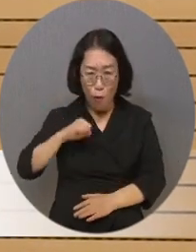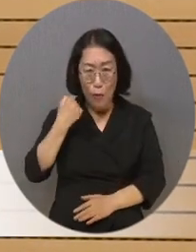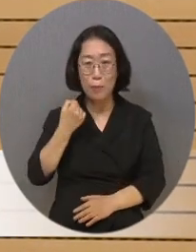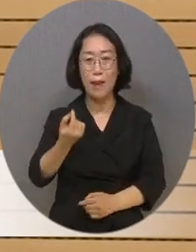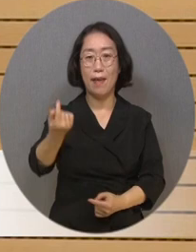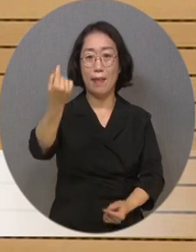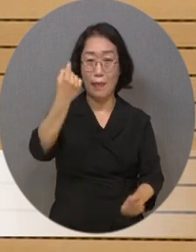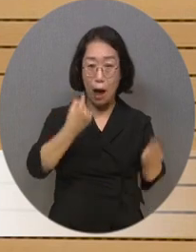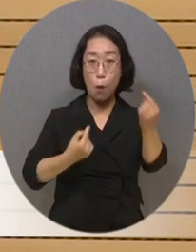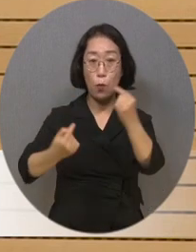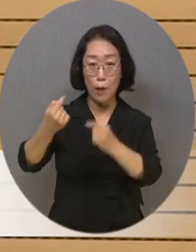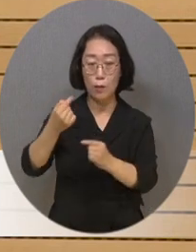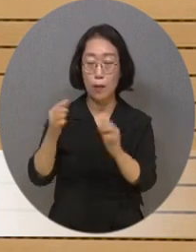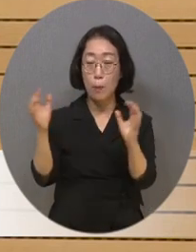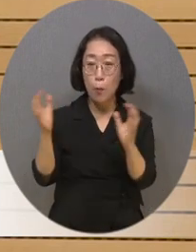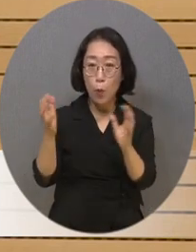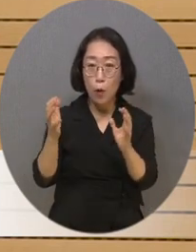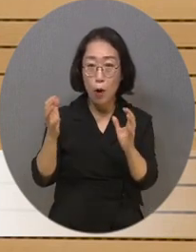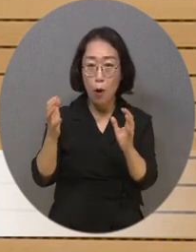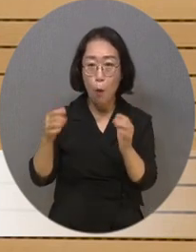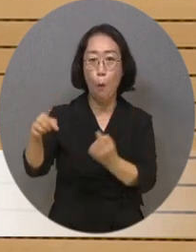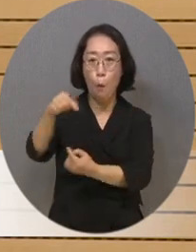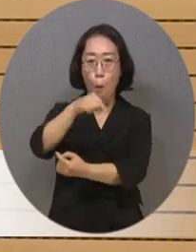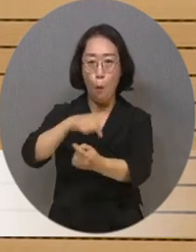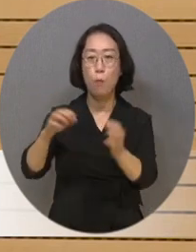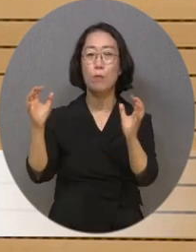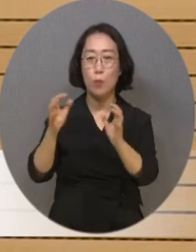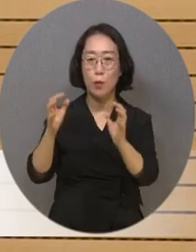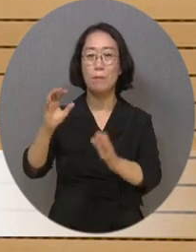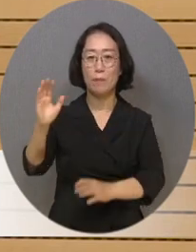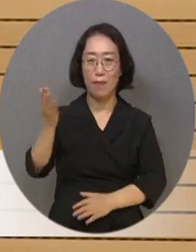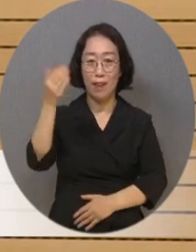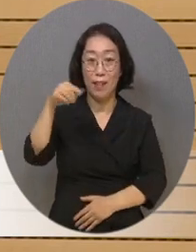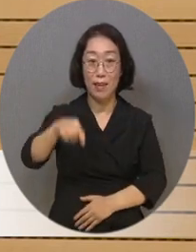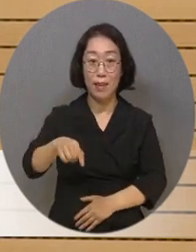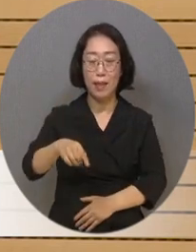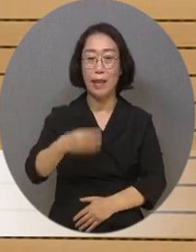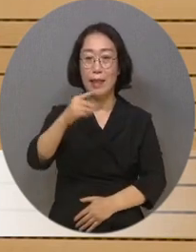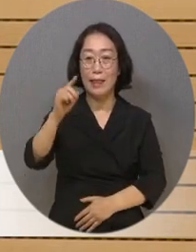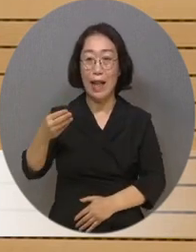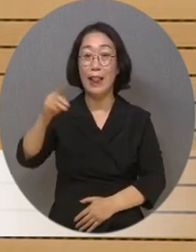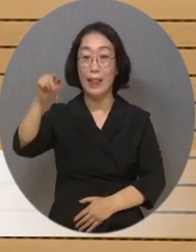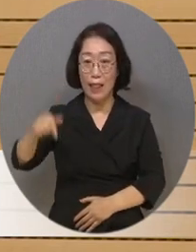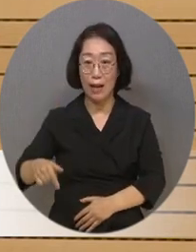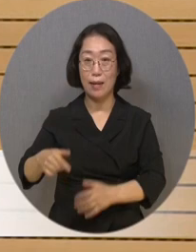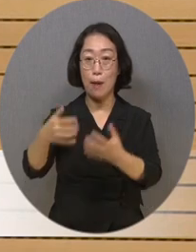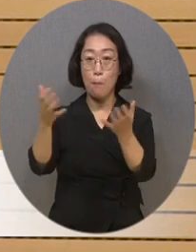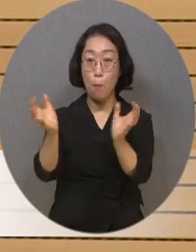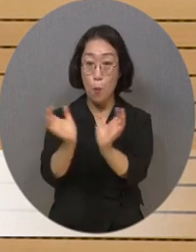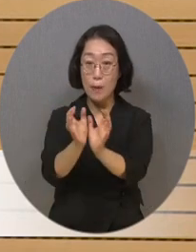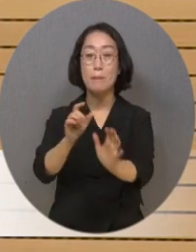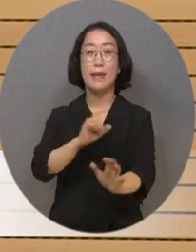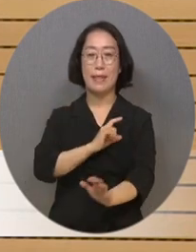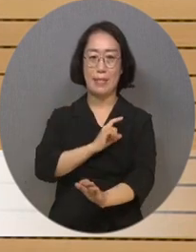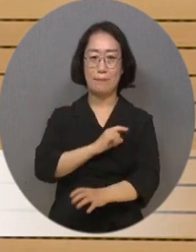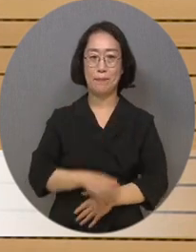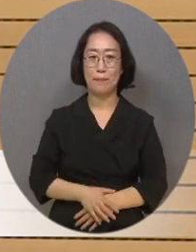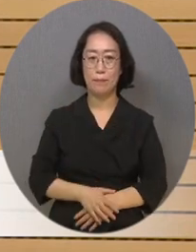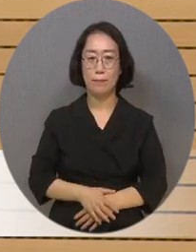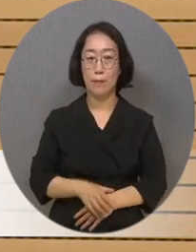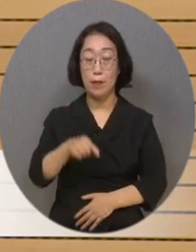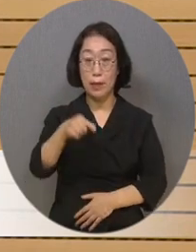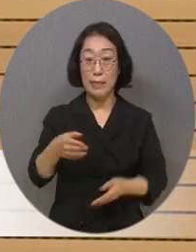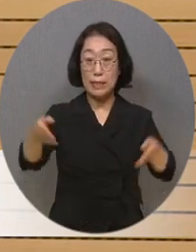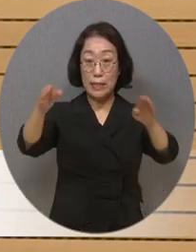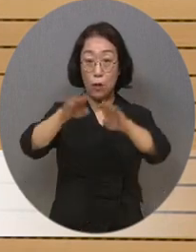나오시는 분들을 주축으로 모임을 만들었습니다. 이 모임이 바로 탈각이라는 모임이고 이